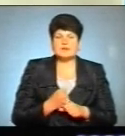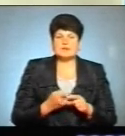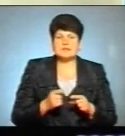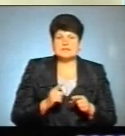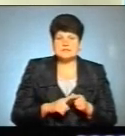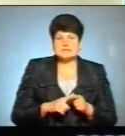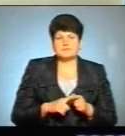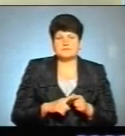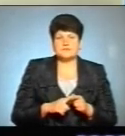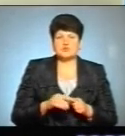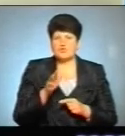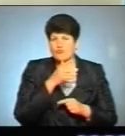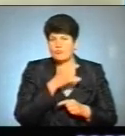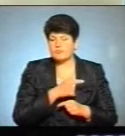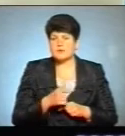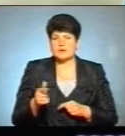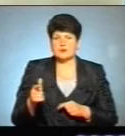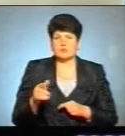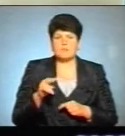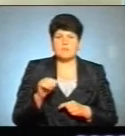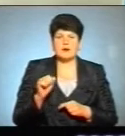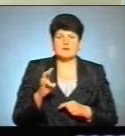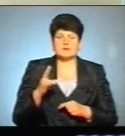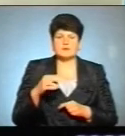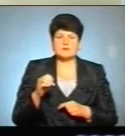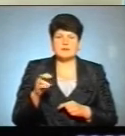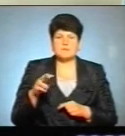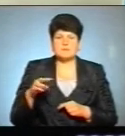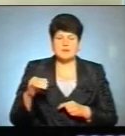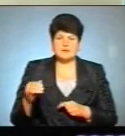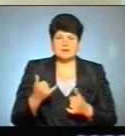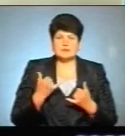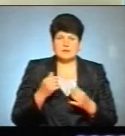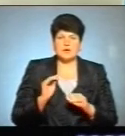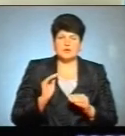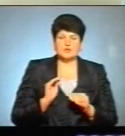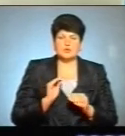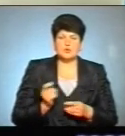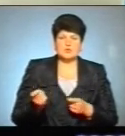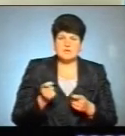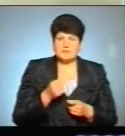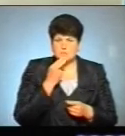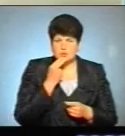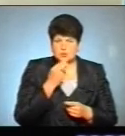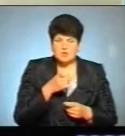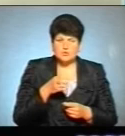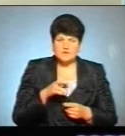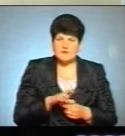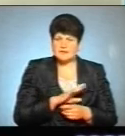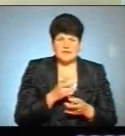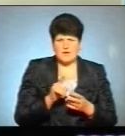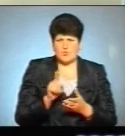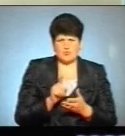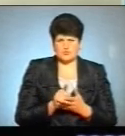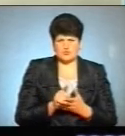дій, що в період пандемії для доставки, скажімо, продуктів харчування не обов'язково